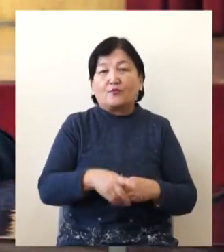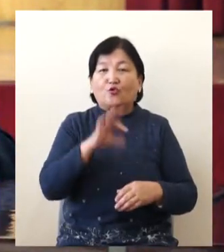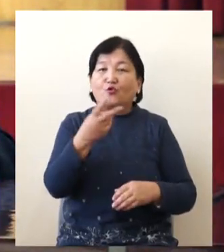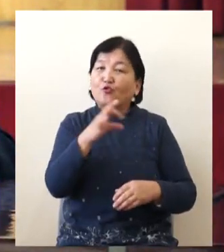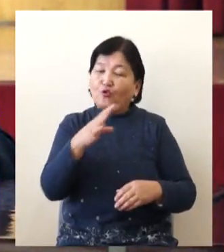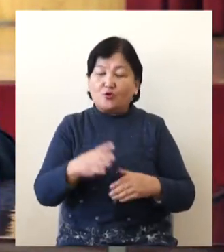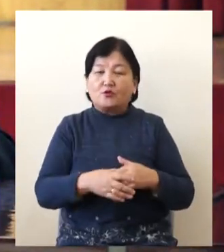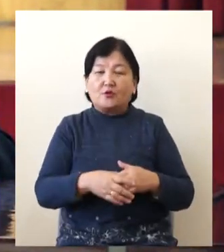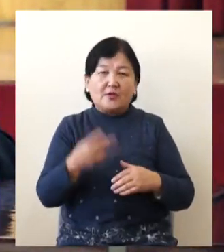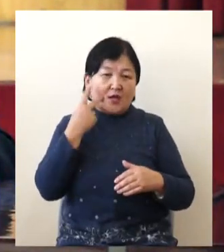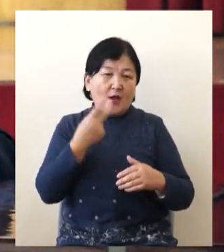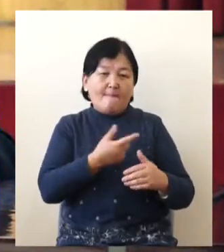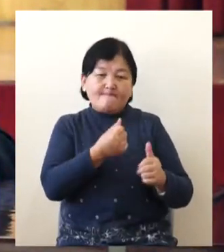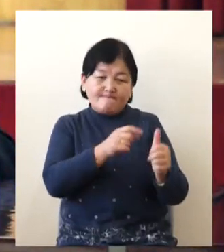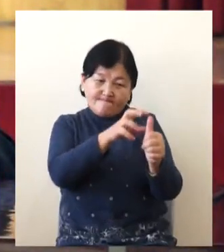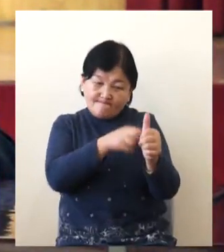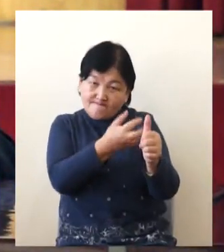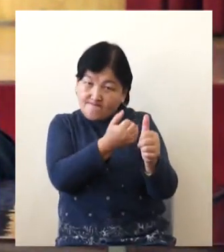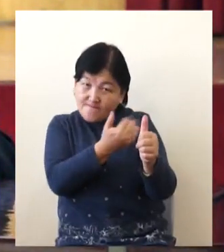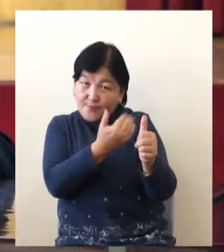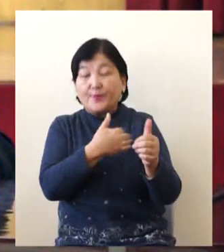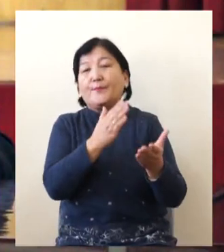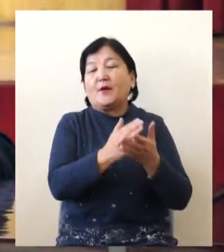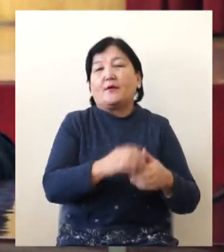хөрөнгөөс хамгийн их хүртэж байгаа.